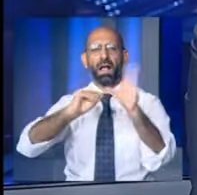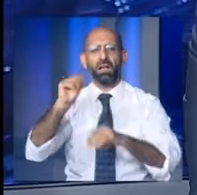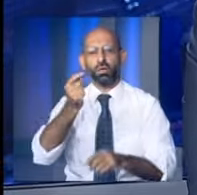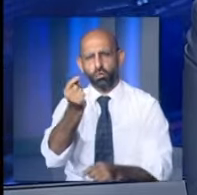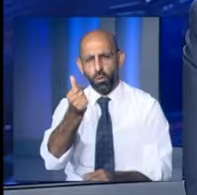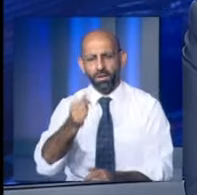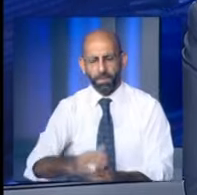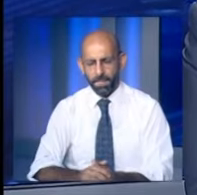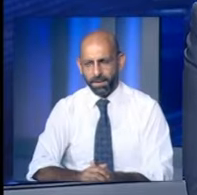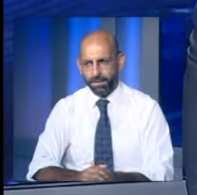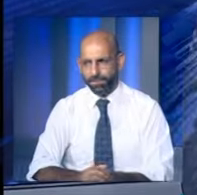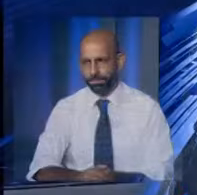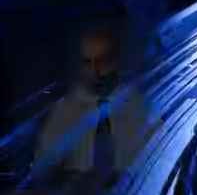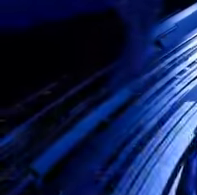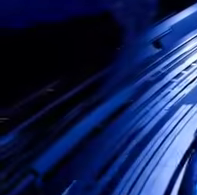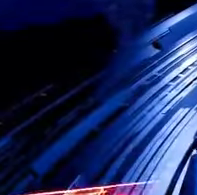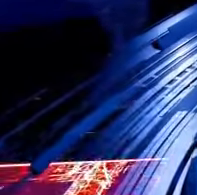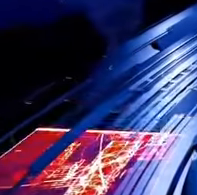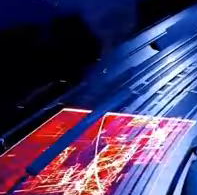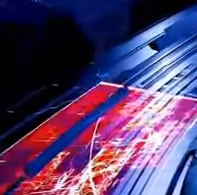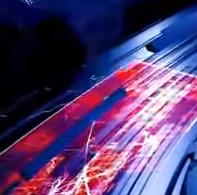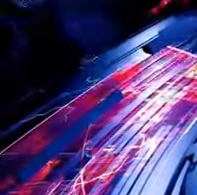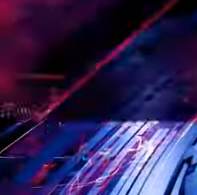فاصل فنواصل.